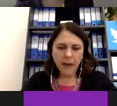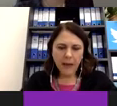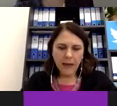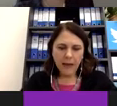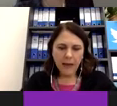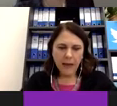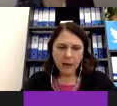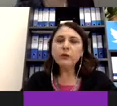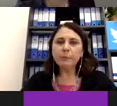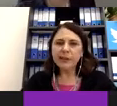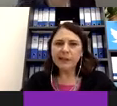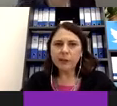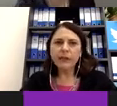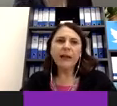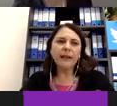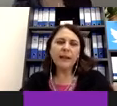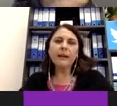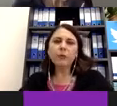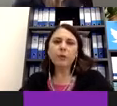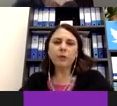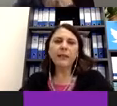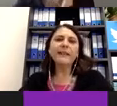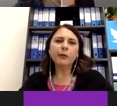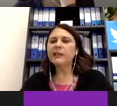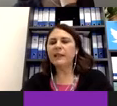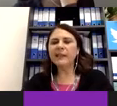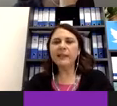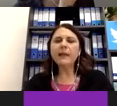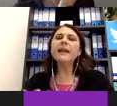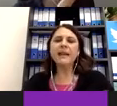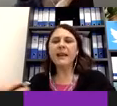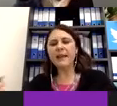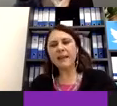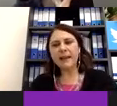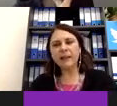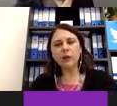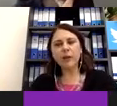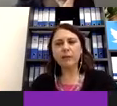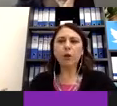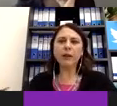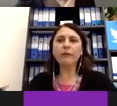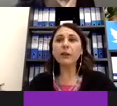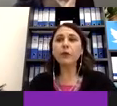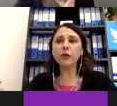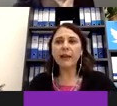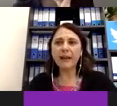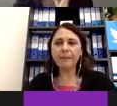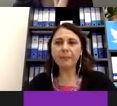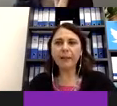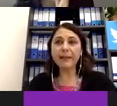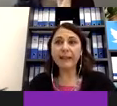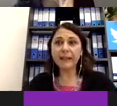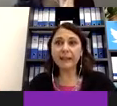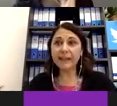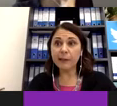una eh contraposizione tra gli account delle istituzioni nazionali e gli gli e il social networking fatto invece dalle